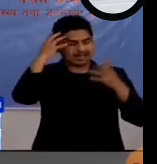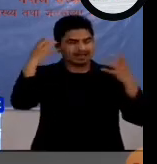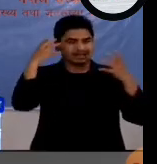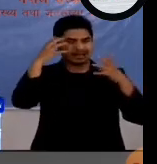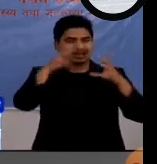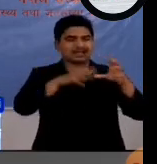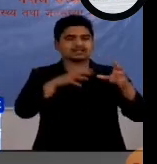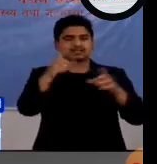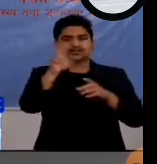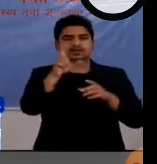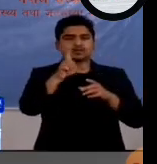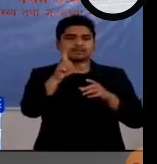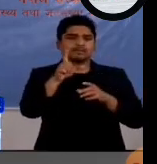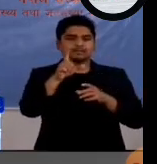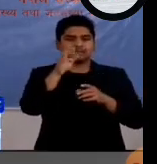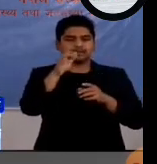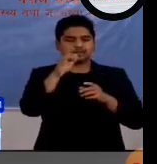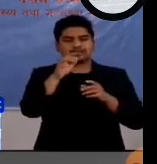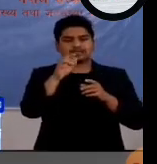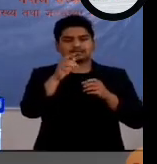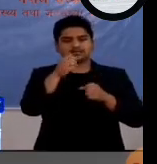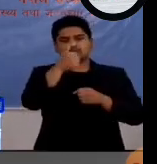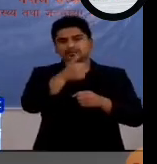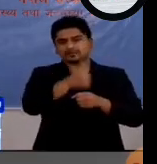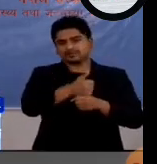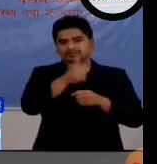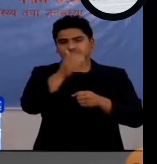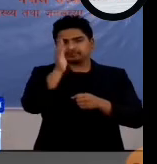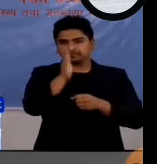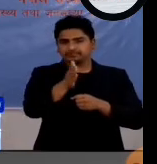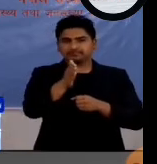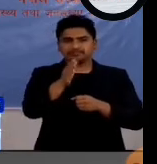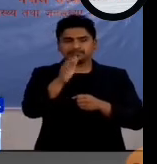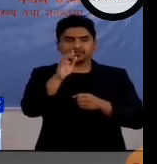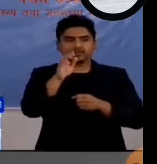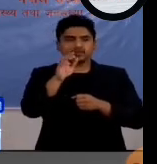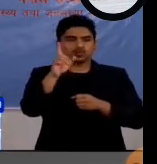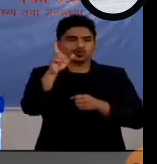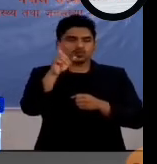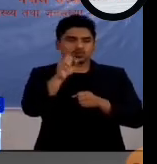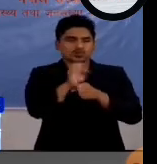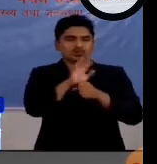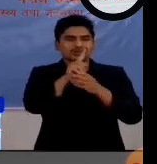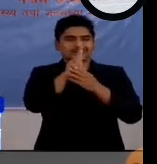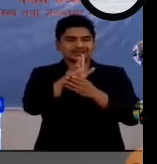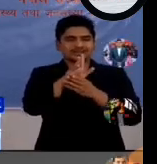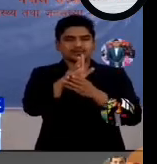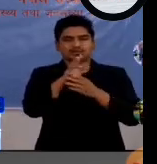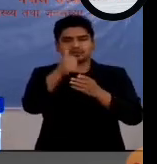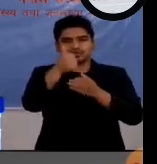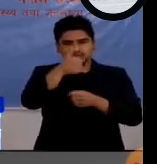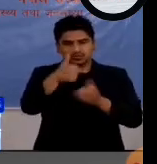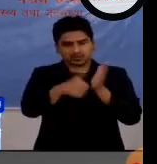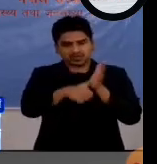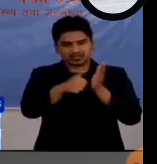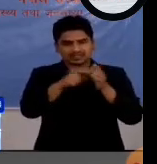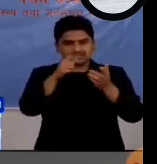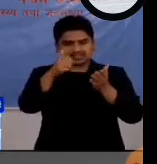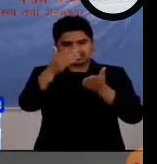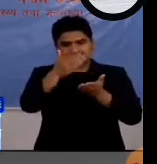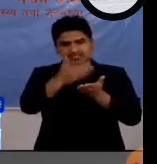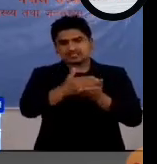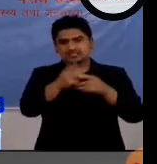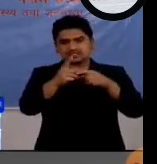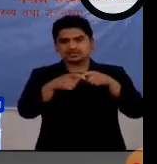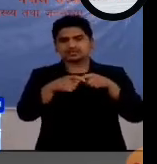क्लब इन्टरनेशनल का सुनील ओझा, इन्द्र खत्रीज्यू समेतबाट कोभिड-19 को परीक्षण तथा नियन्त्रण